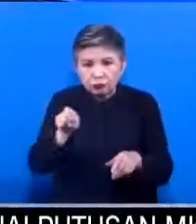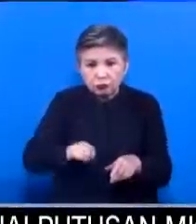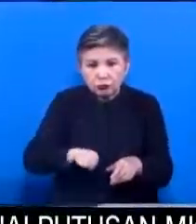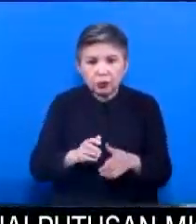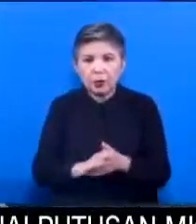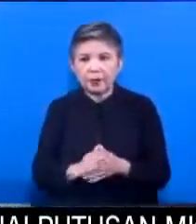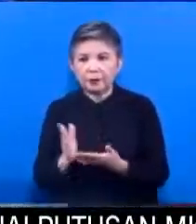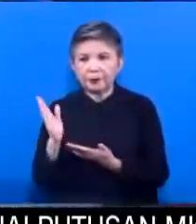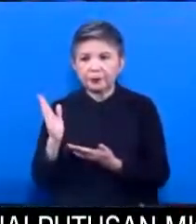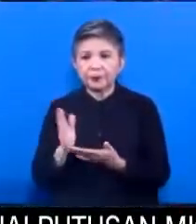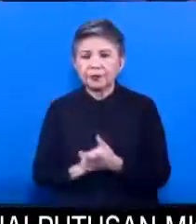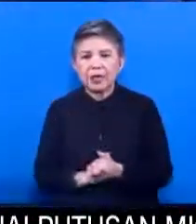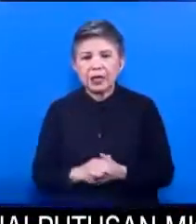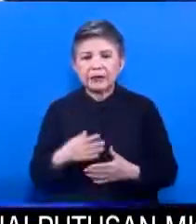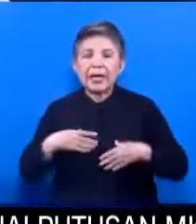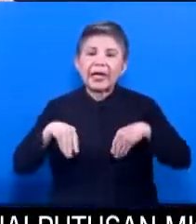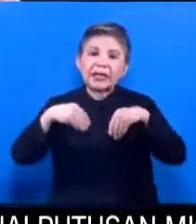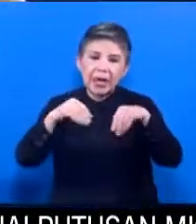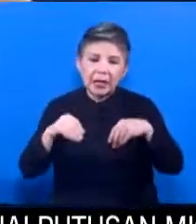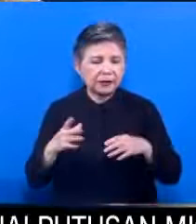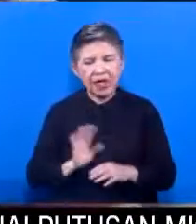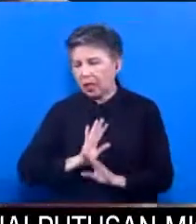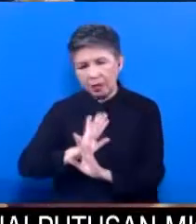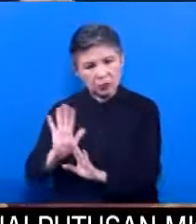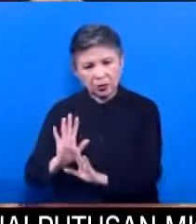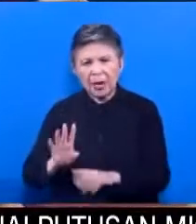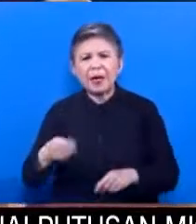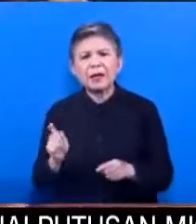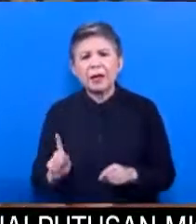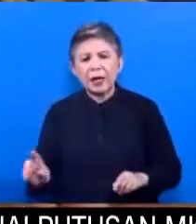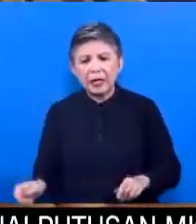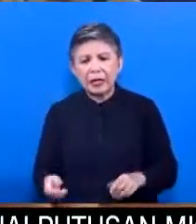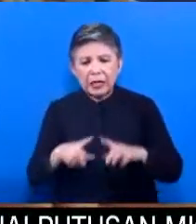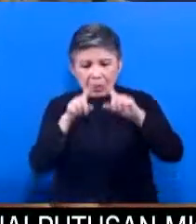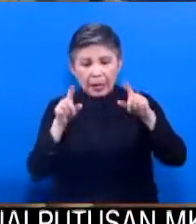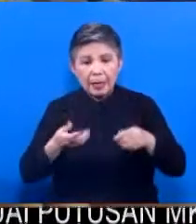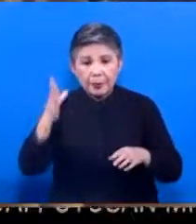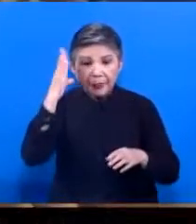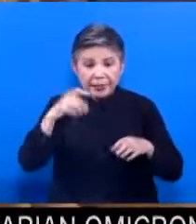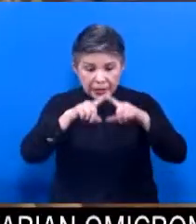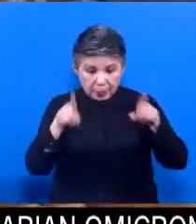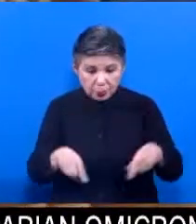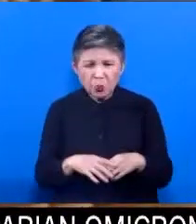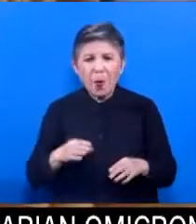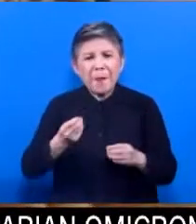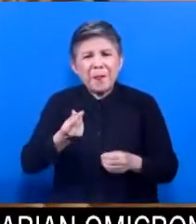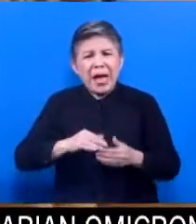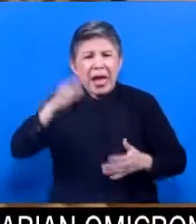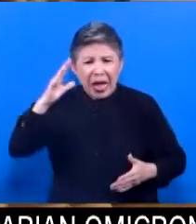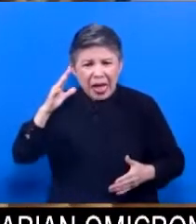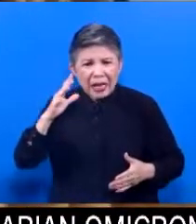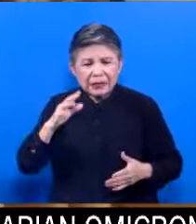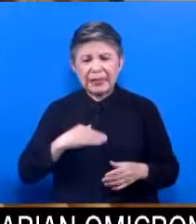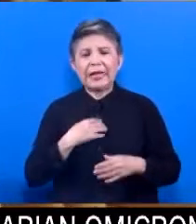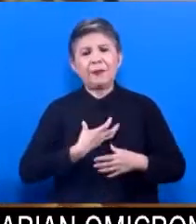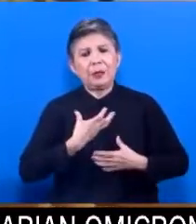Kalau ibu nggak setuju nih ya, ibu pedagang nggak setuju soalnya minyak kemasan udah sangat tinggi harganya. Jadi konsumen ibu itu larinya